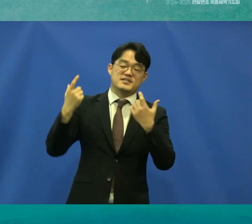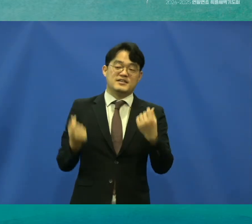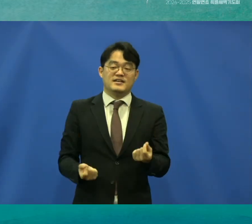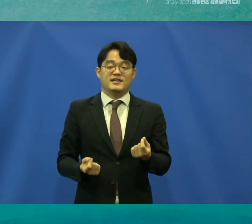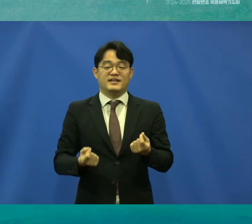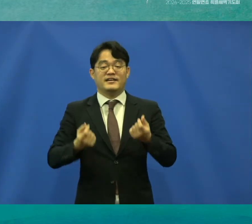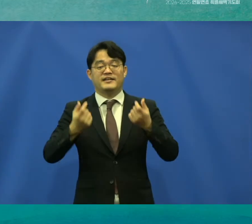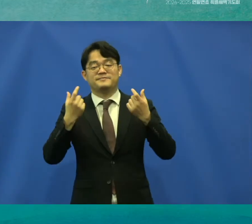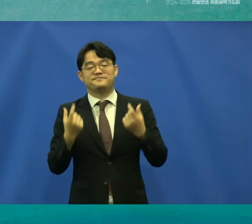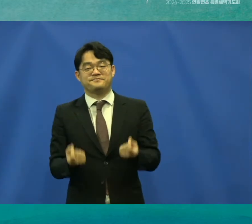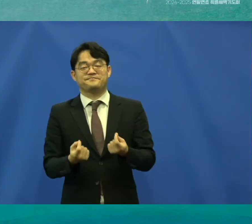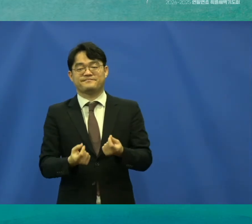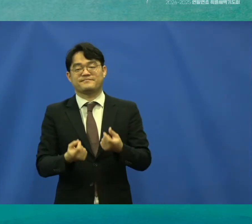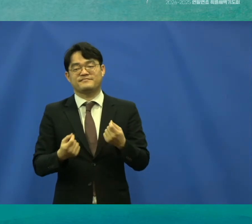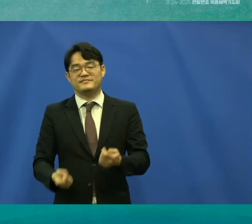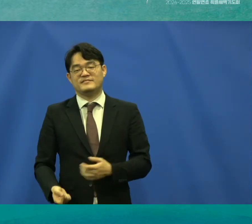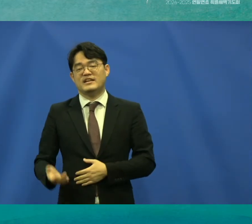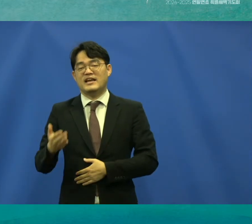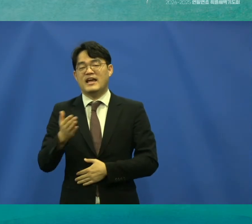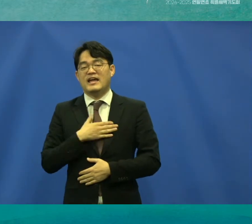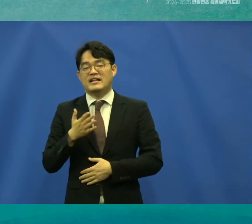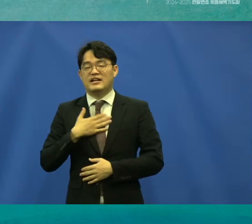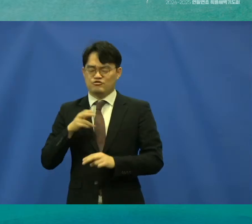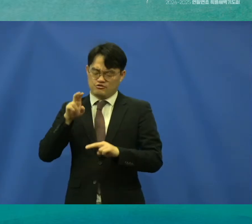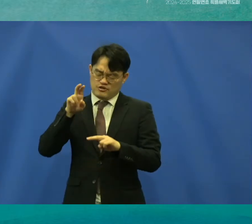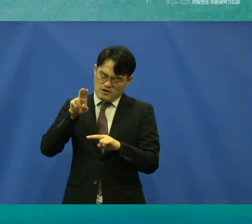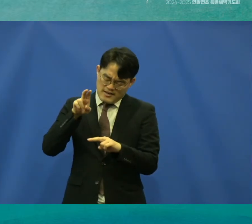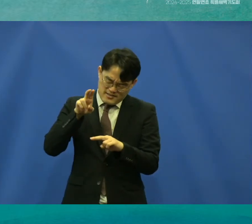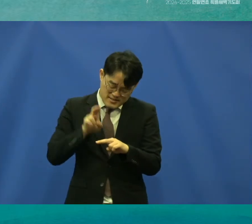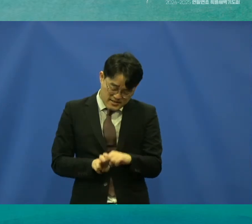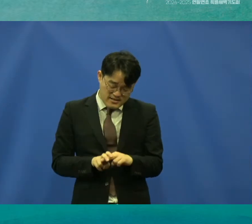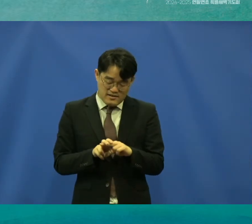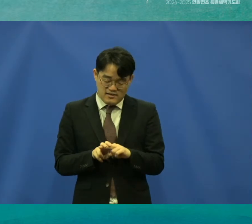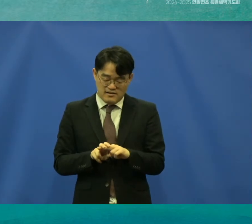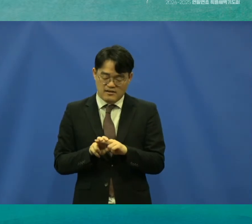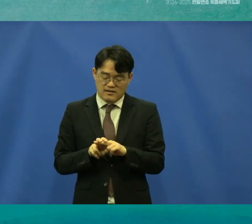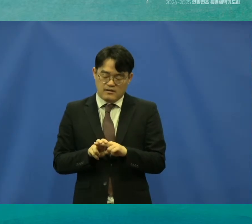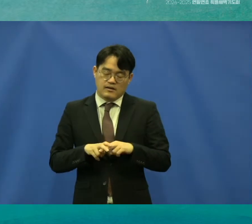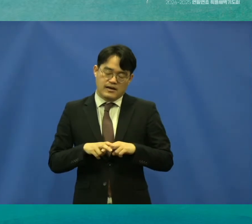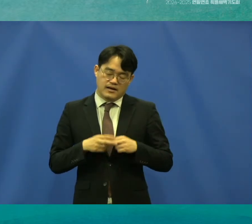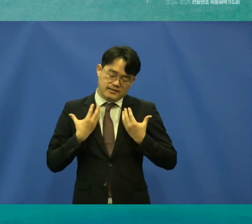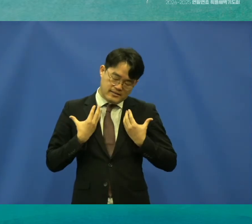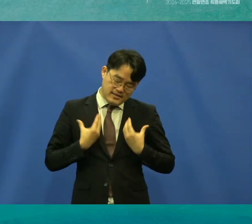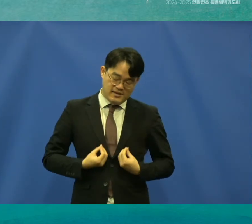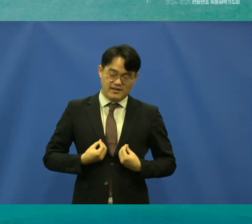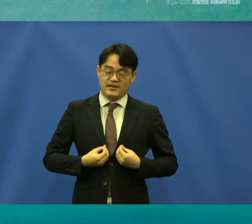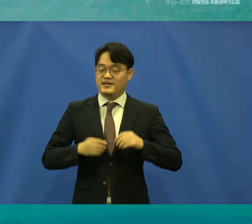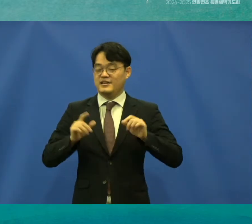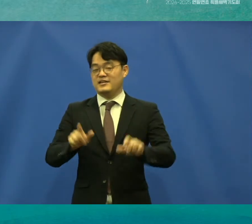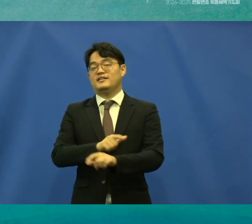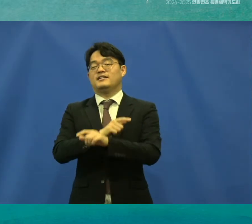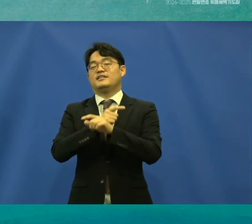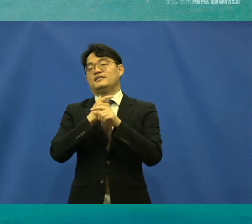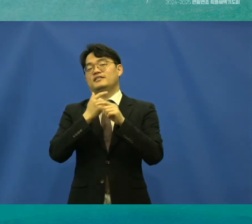떠오르듯이 아멘. 난 주저앉지 않으리.